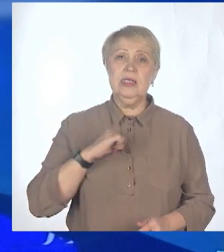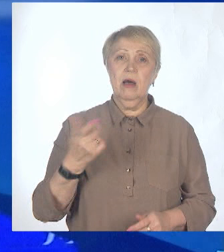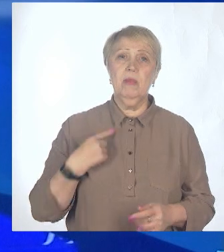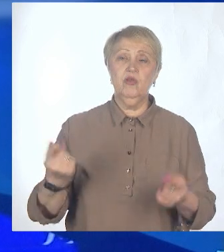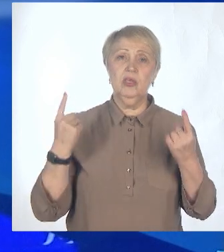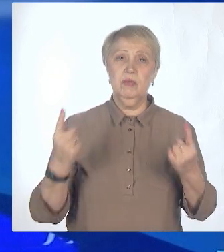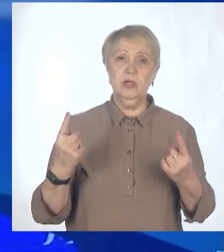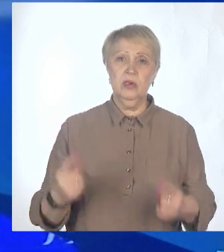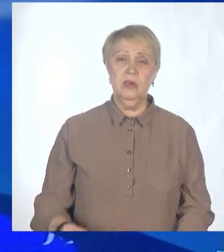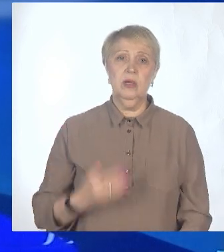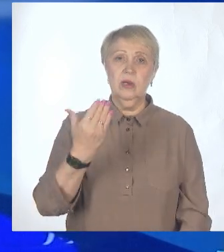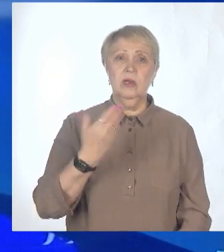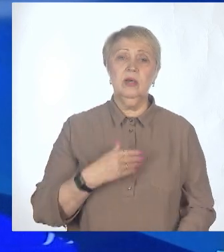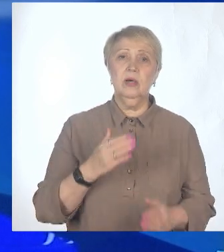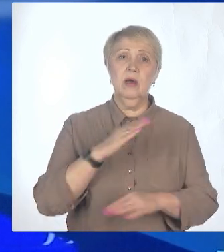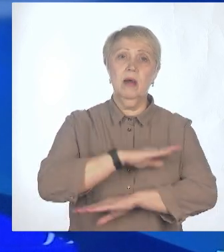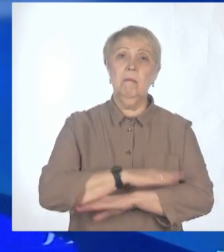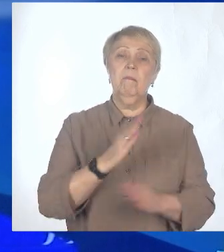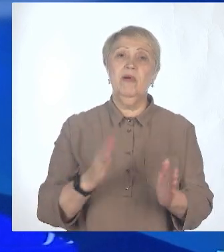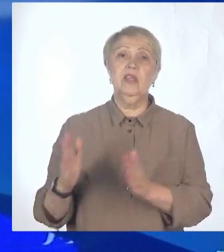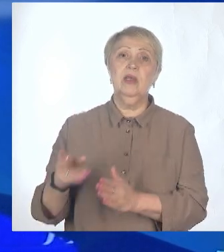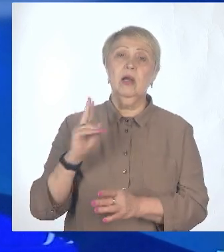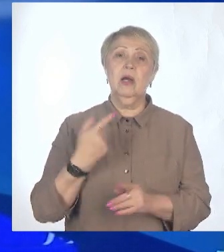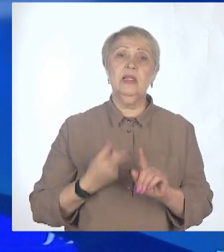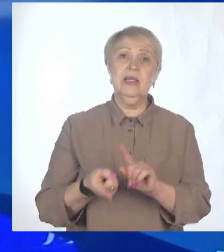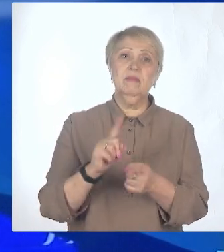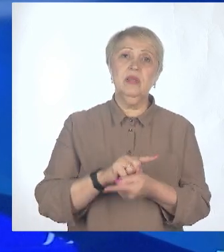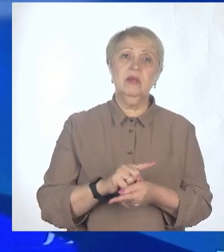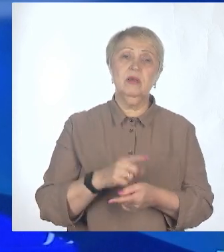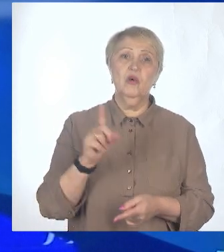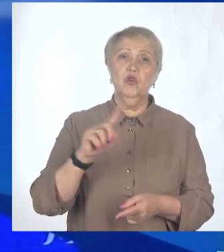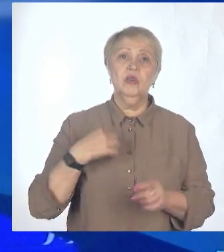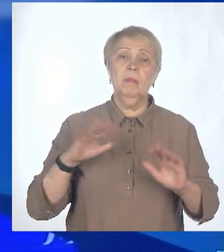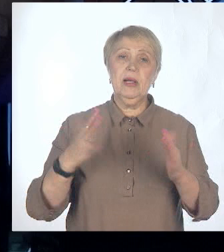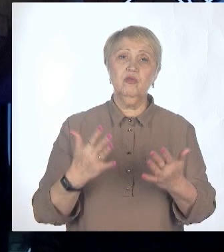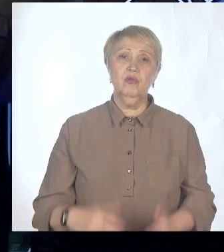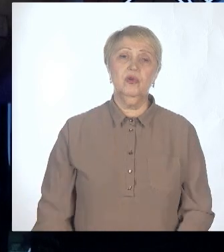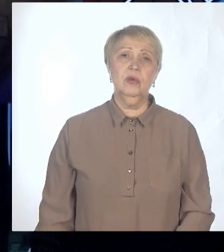иностранных компаний. Их поведение как-то сейчас изменилось? Что-то происходит?